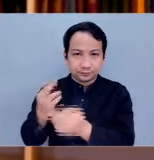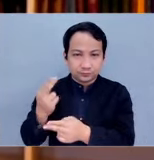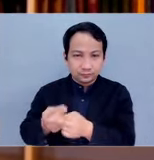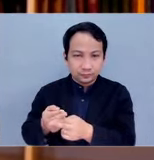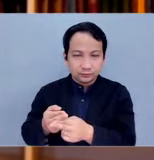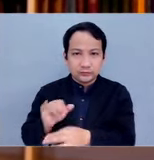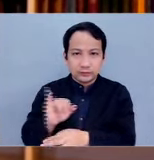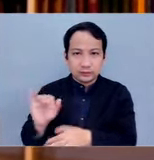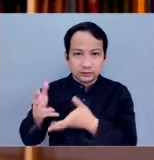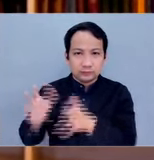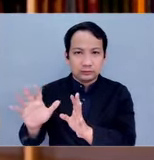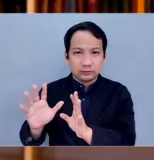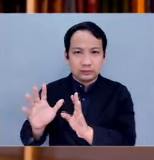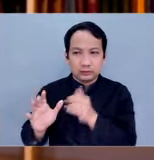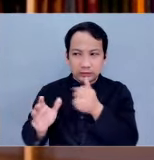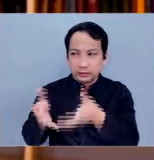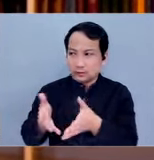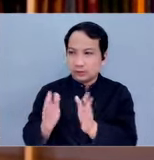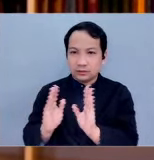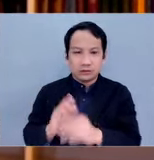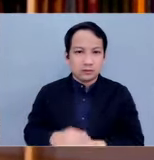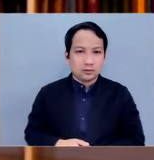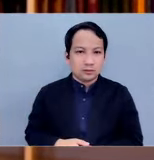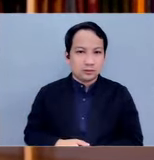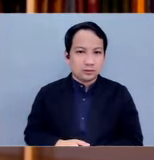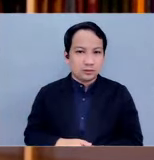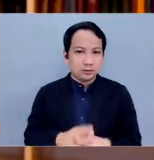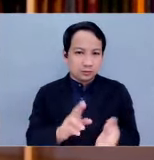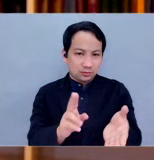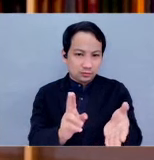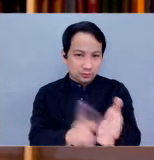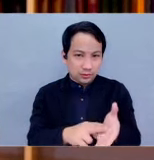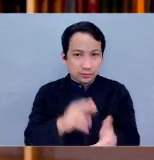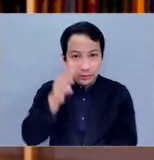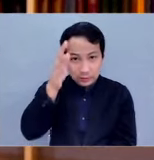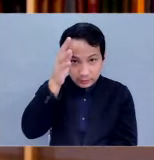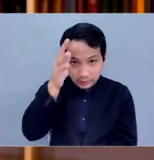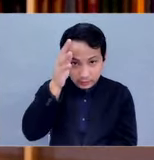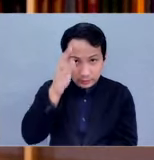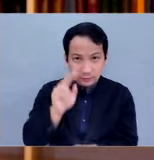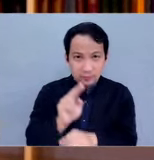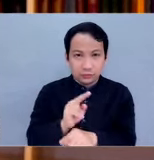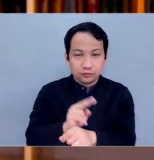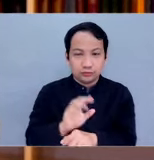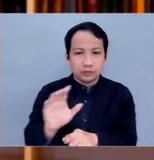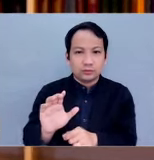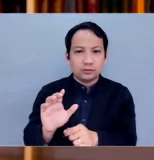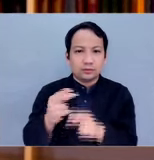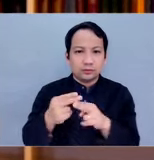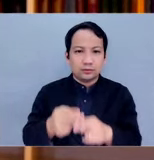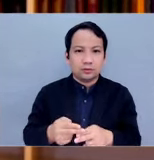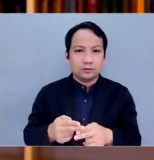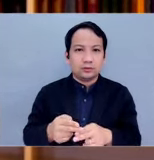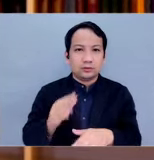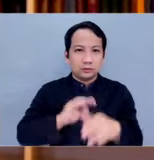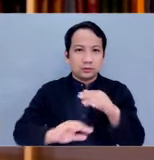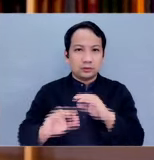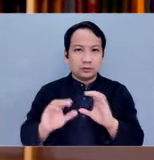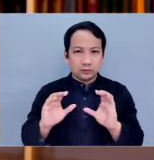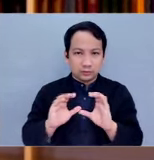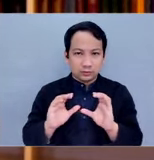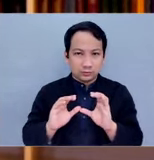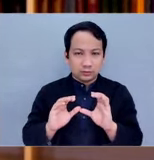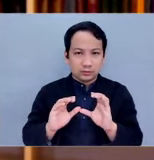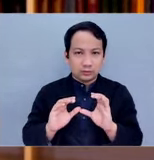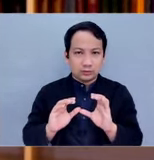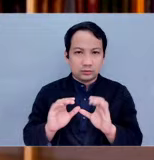niyang pahintulot. Kailangan ang pirma ng tatay para magamit ang kanyang pangalan sa birth certificate ng isang bata. Pero